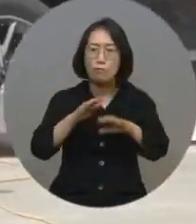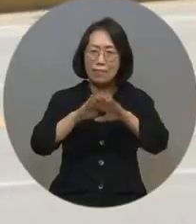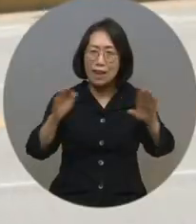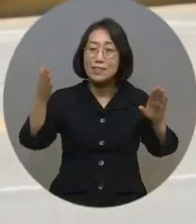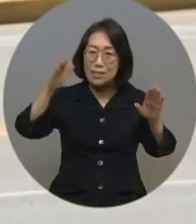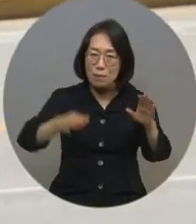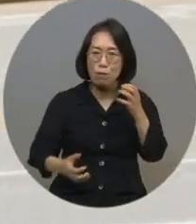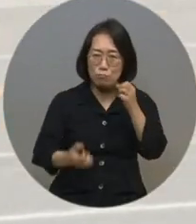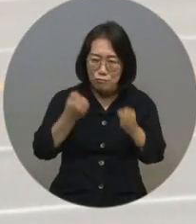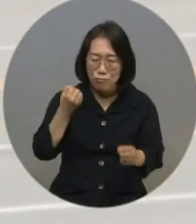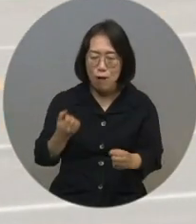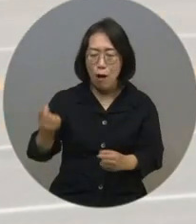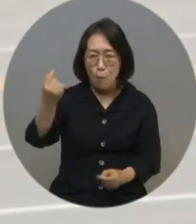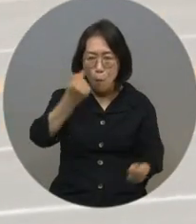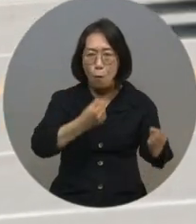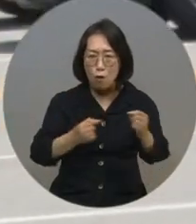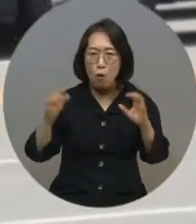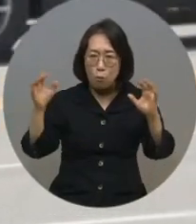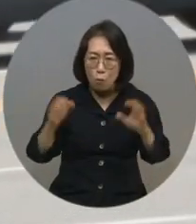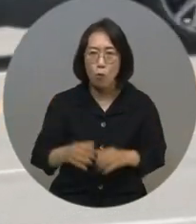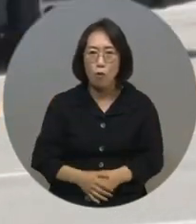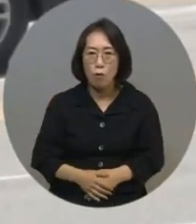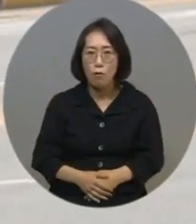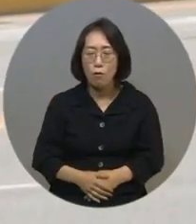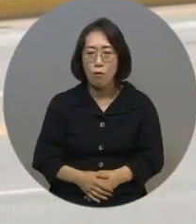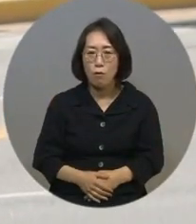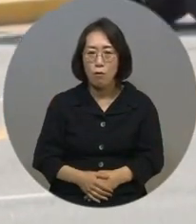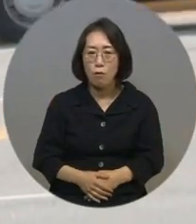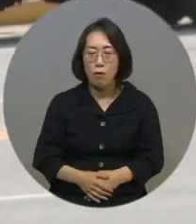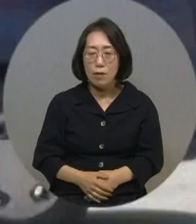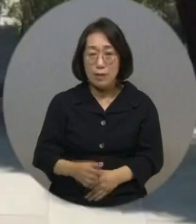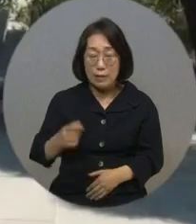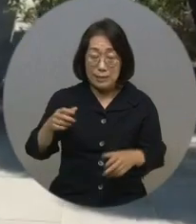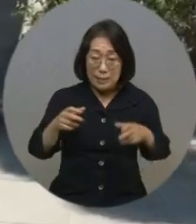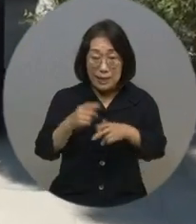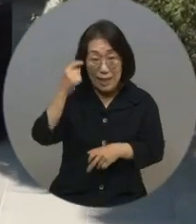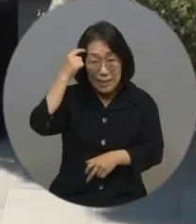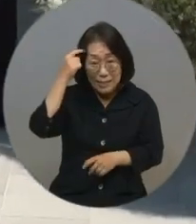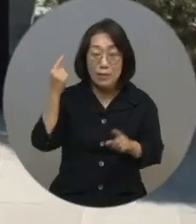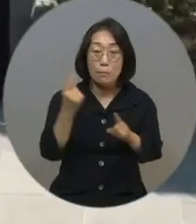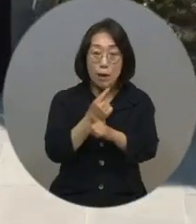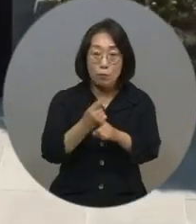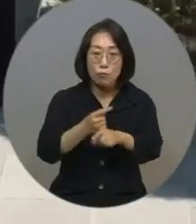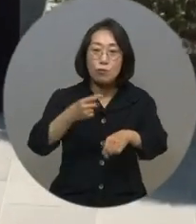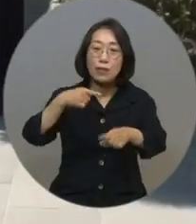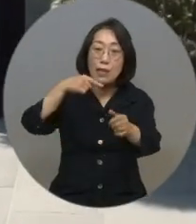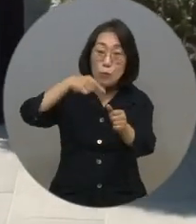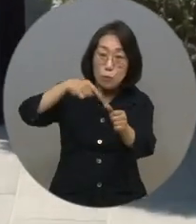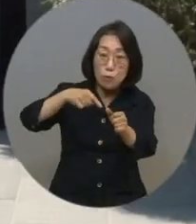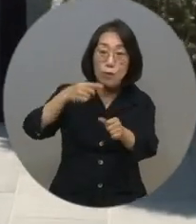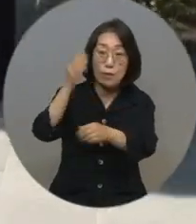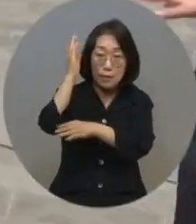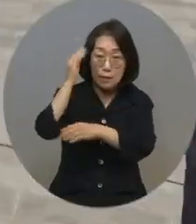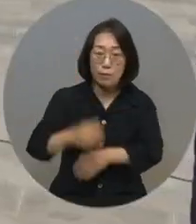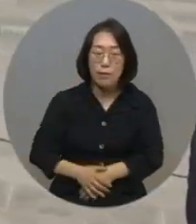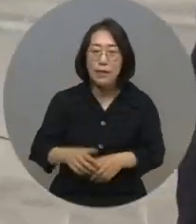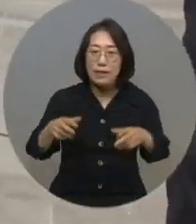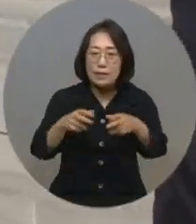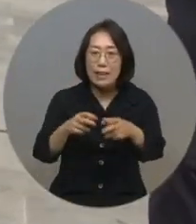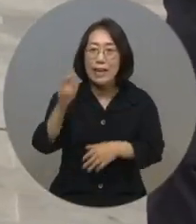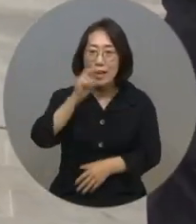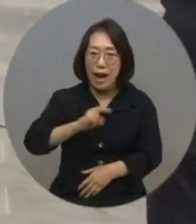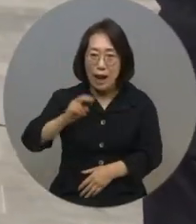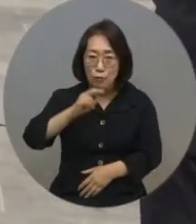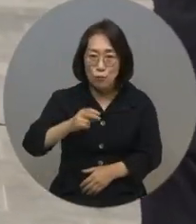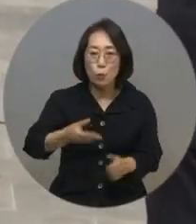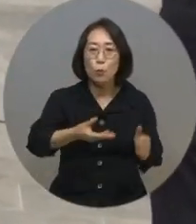모였습니다. 거주시설에 살면서 장애 인식 개선 파트너 강사로 활발하게 활동하고 있는 장애인 가수도 식전